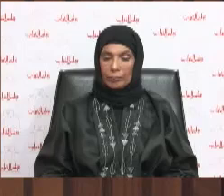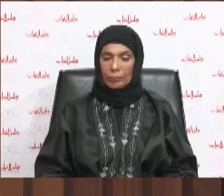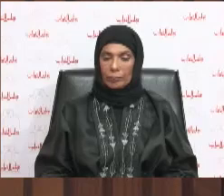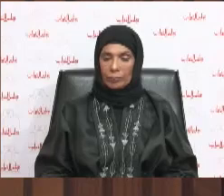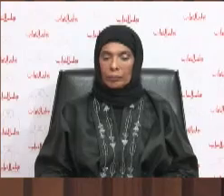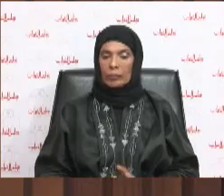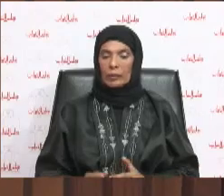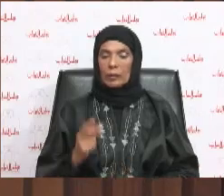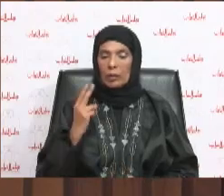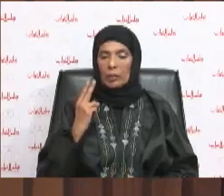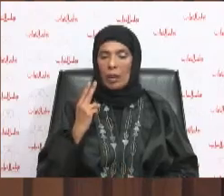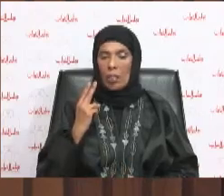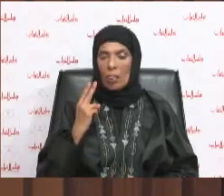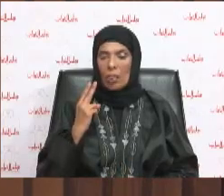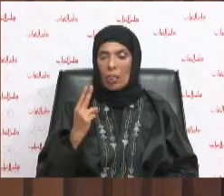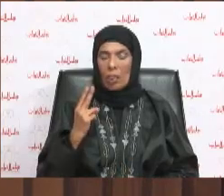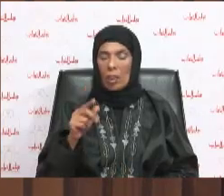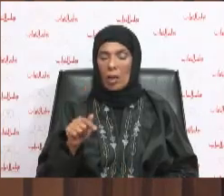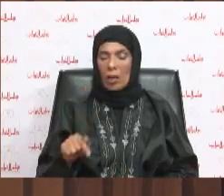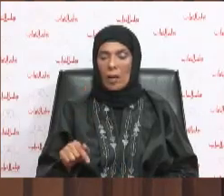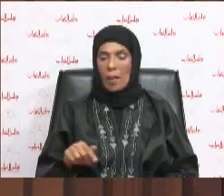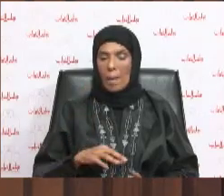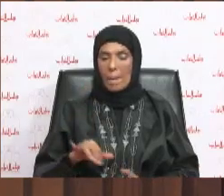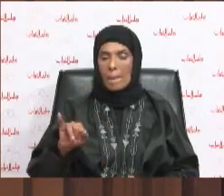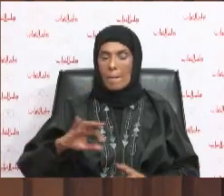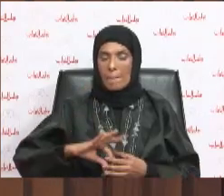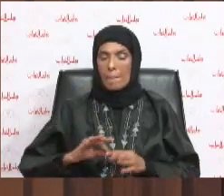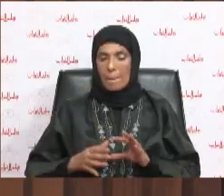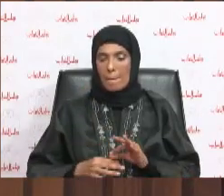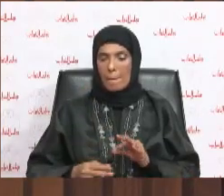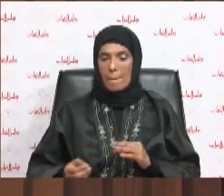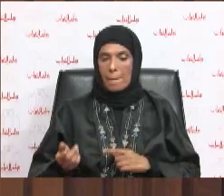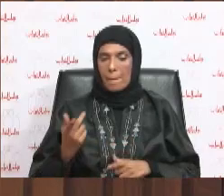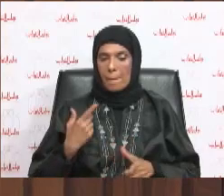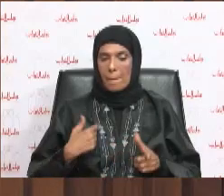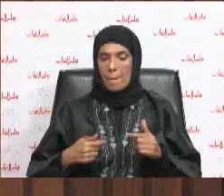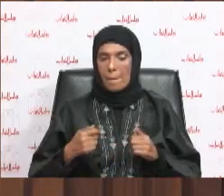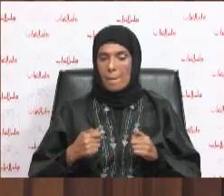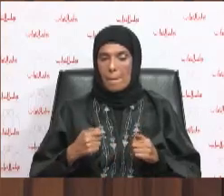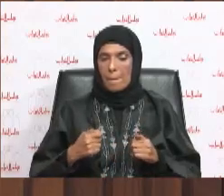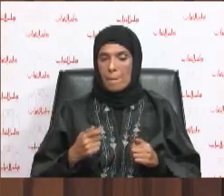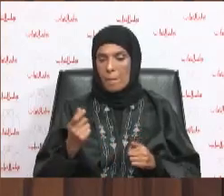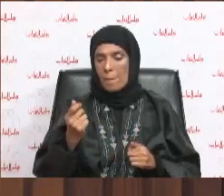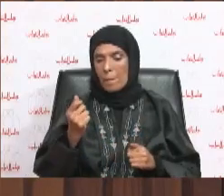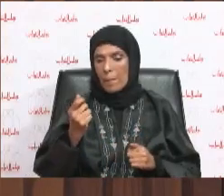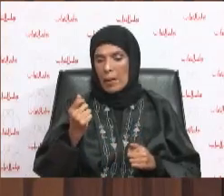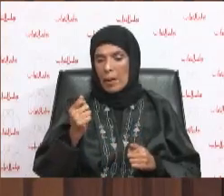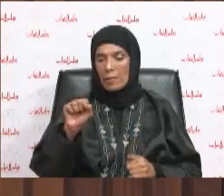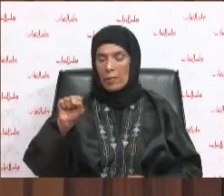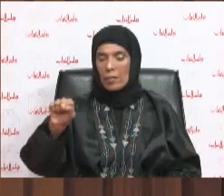ثانيا، تم مؤخرا إعفاء المؤسسات التجارية من الرسوم المستحقة